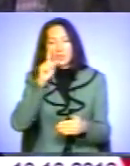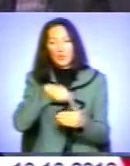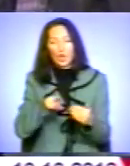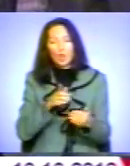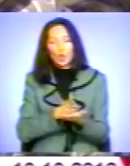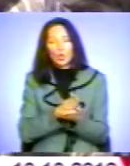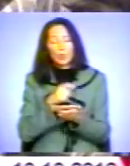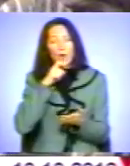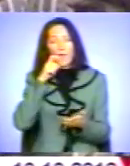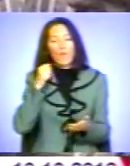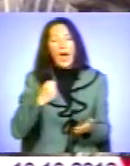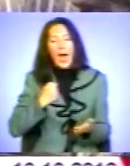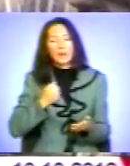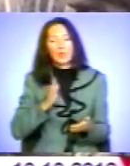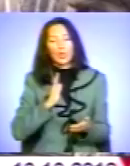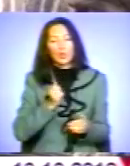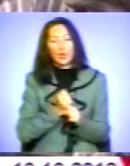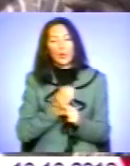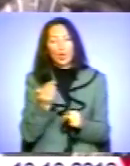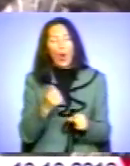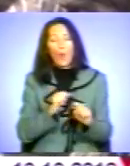дисциплінованим. Стану мужнішим,